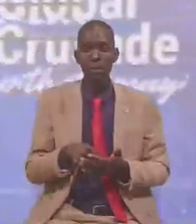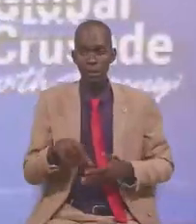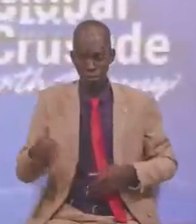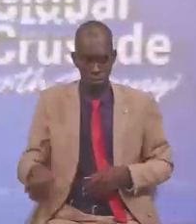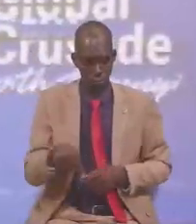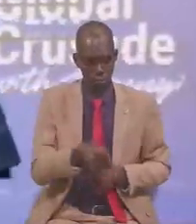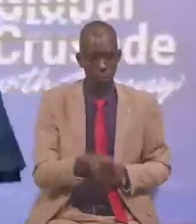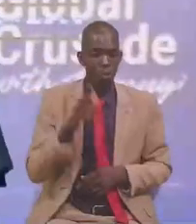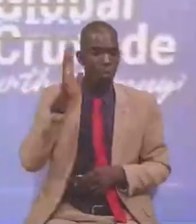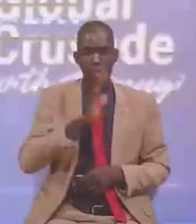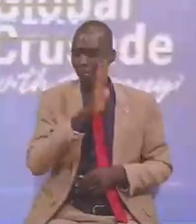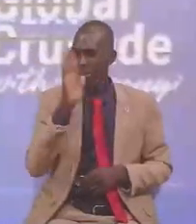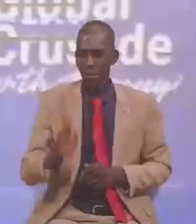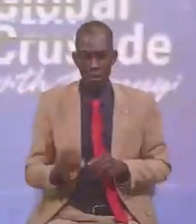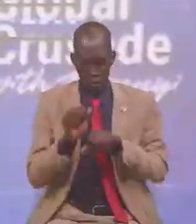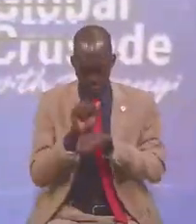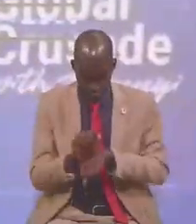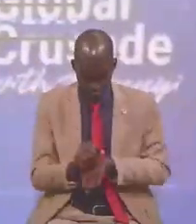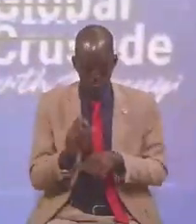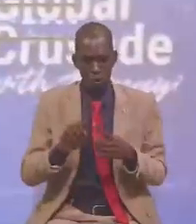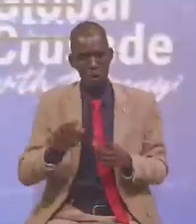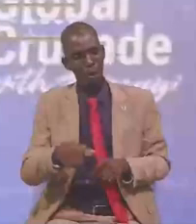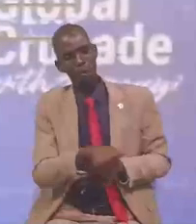genoux ne vont plus fléchir